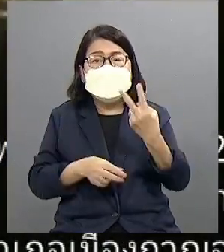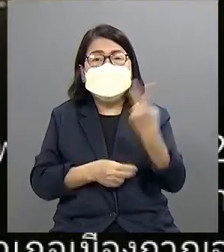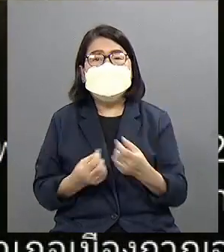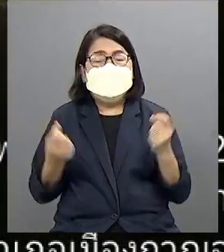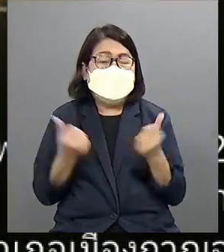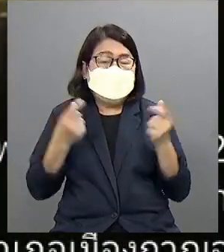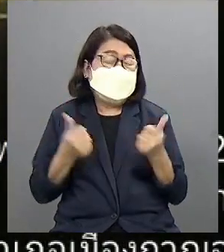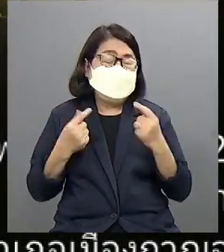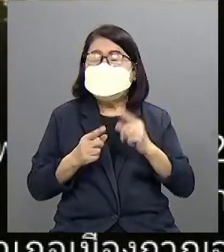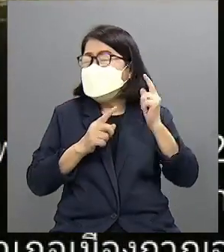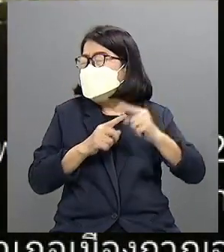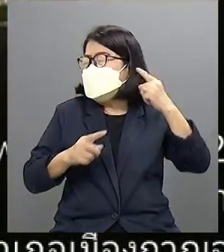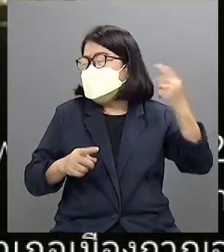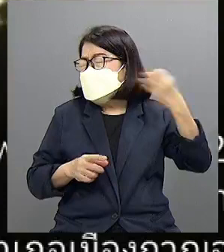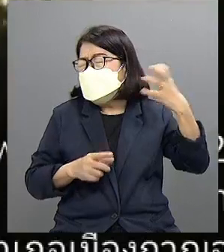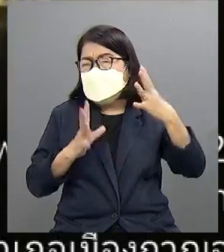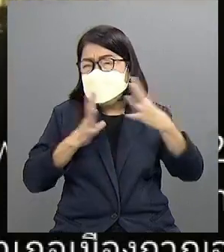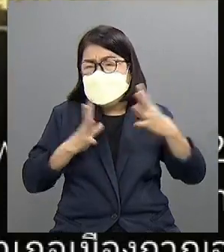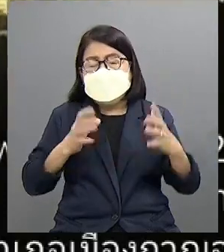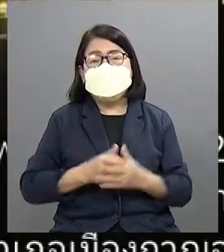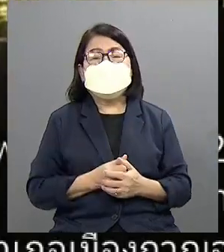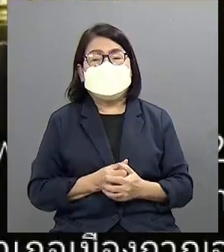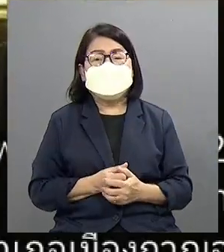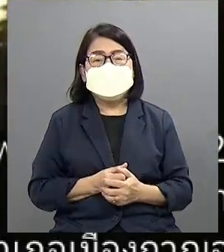ะคะเดี๋ยวจะพยายามเงี่ยหูฟัง